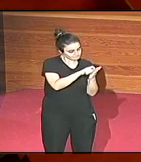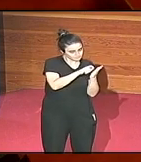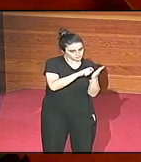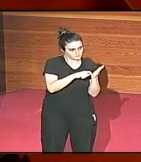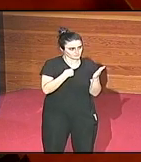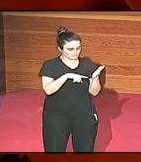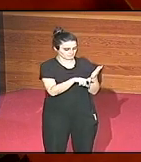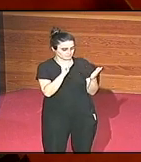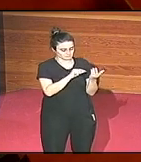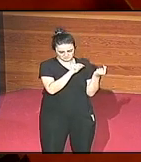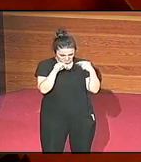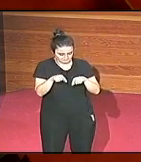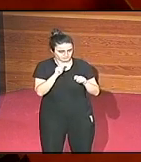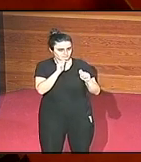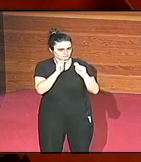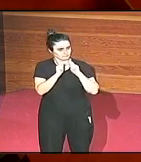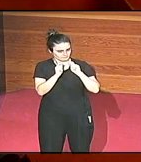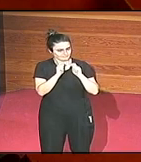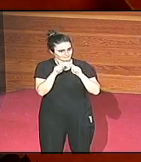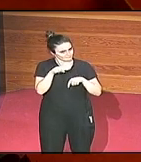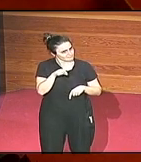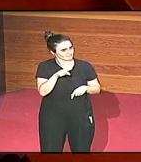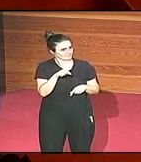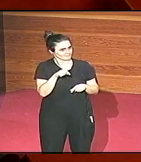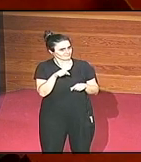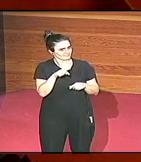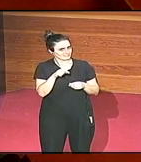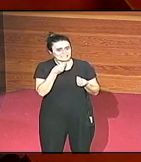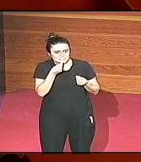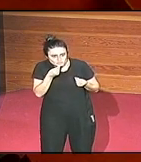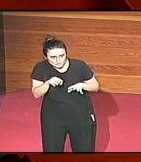nuen kazetaritza zela historiak